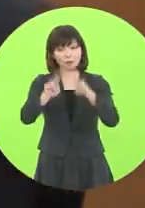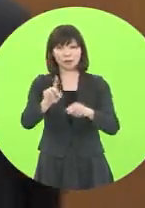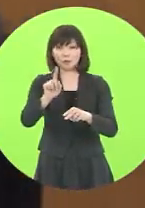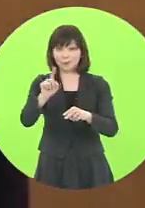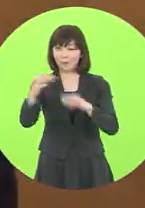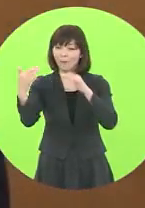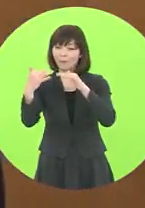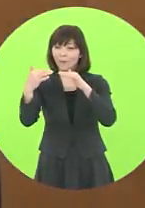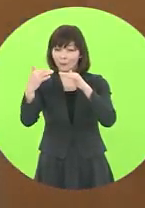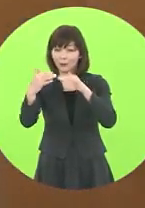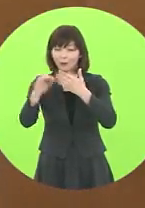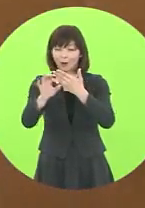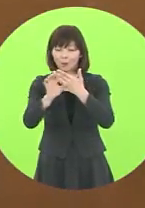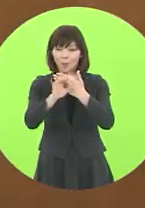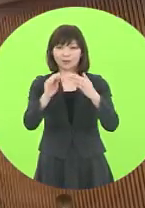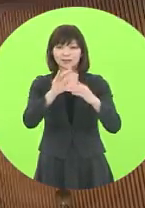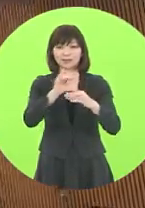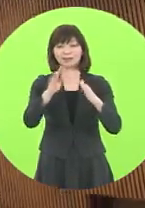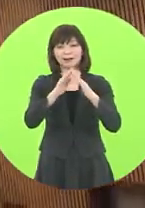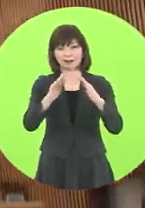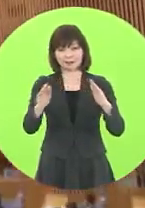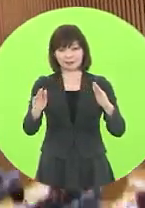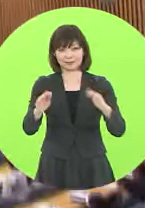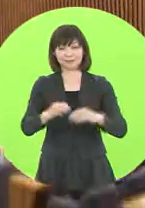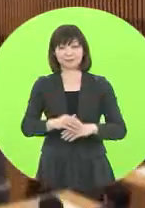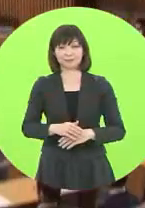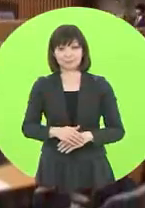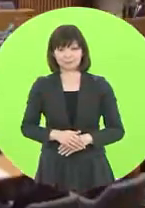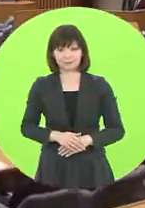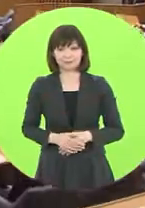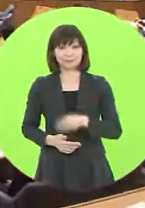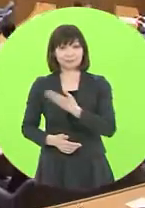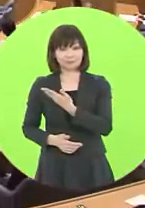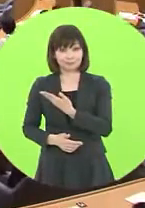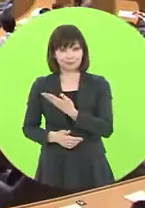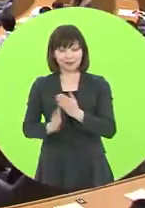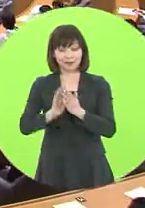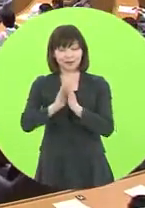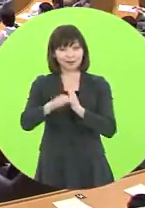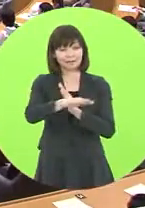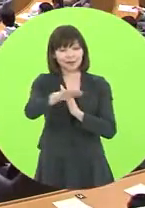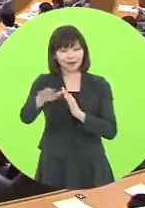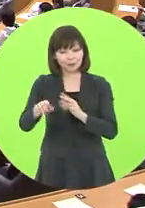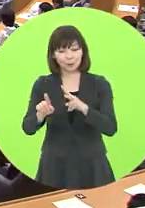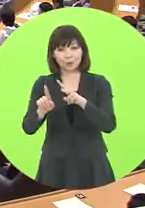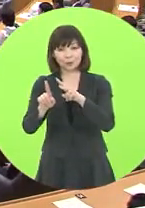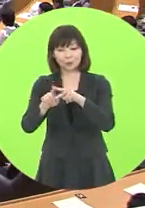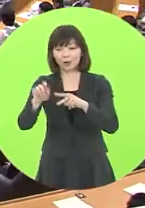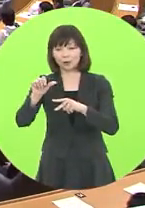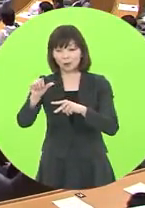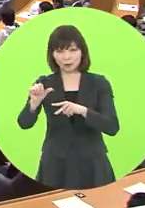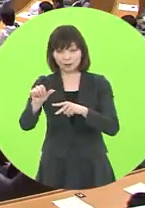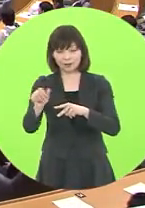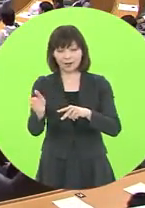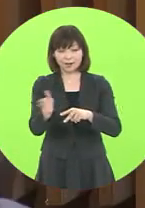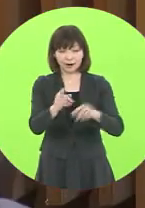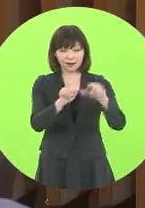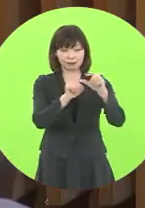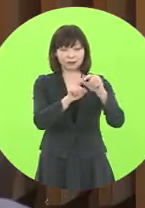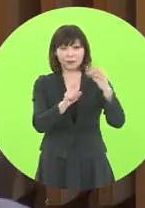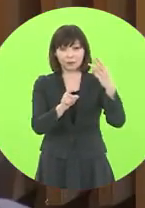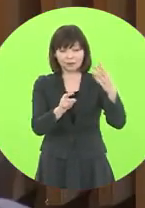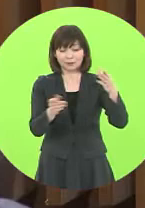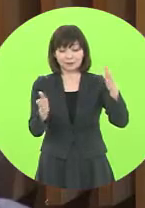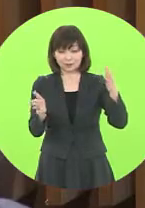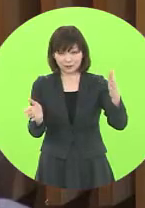模擬議会なんだ。この日は広島県内に住む小学校5年生から中学校3